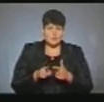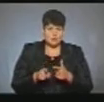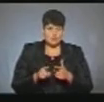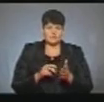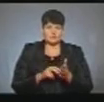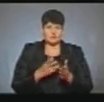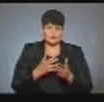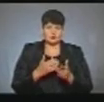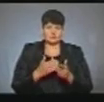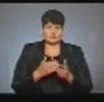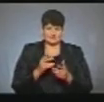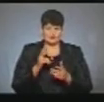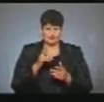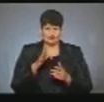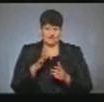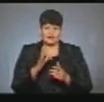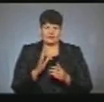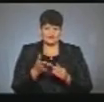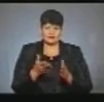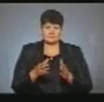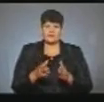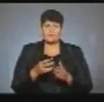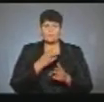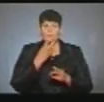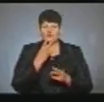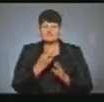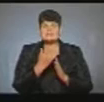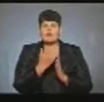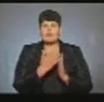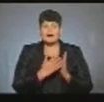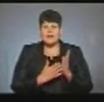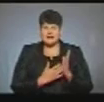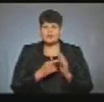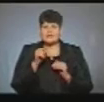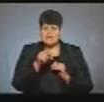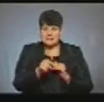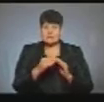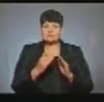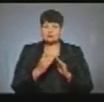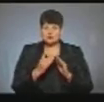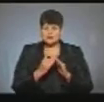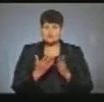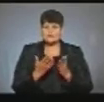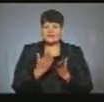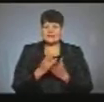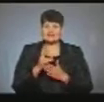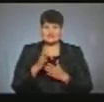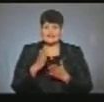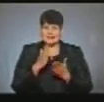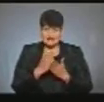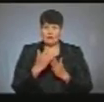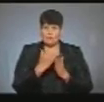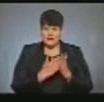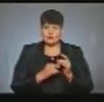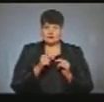відключення конкретної квартири, подивитися в переліку, чи її будинок, в якому знаходиться квартира, є в переліку